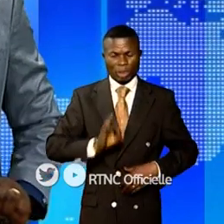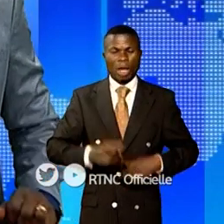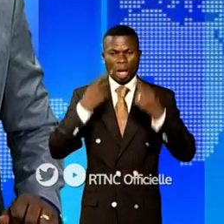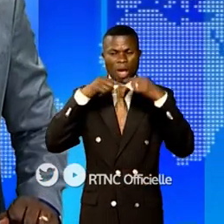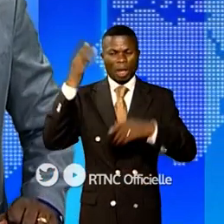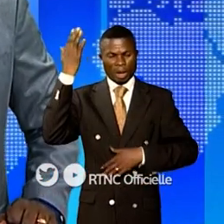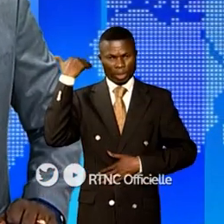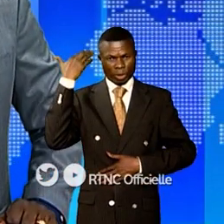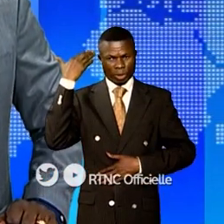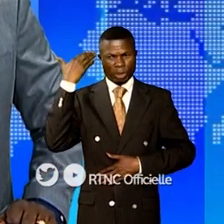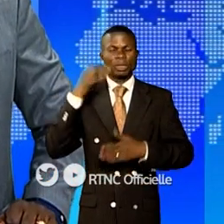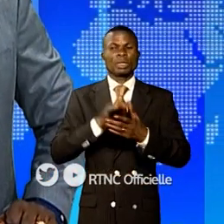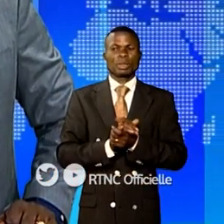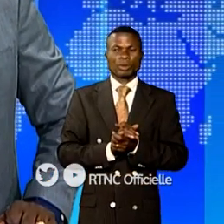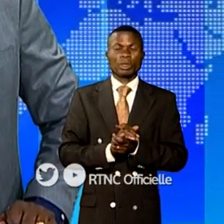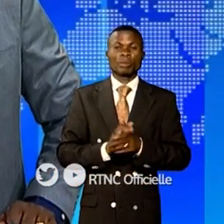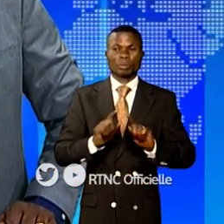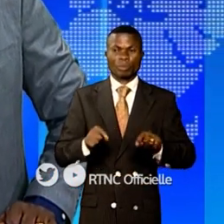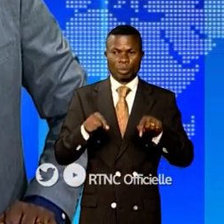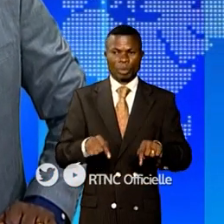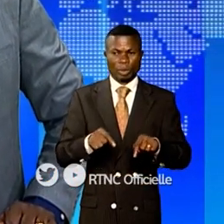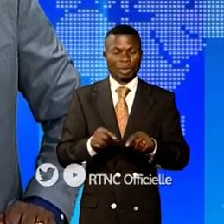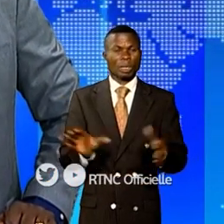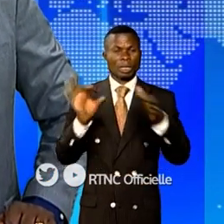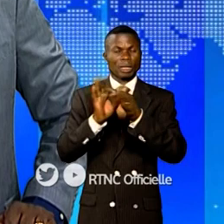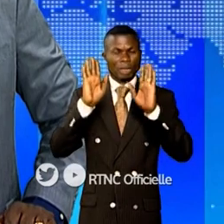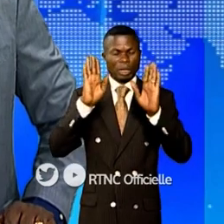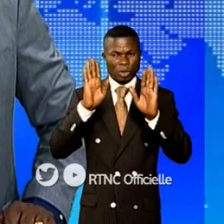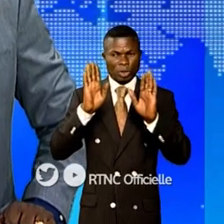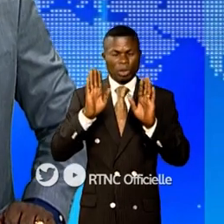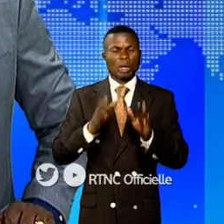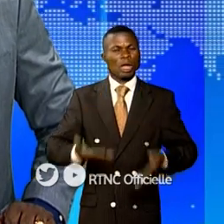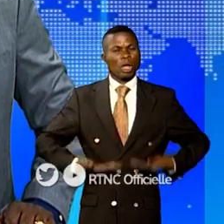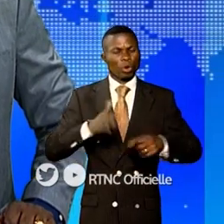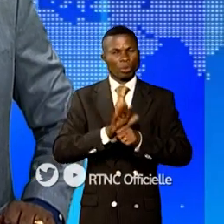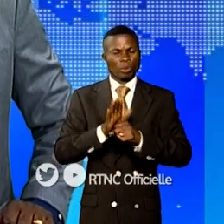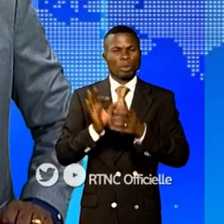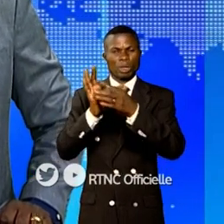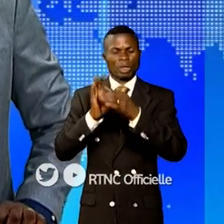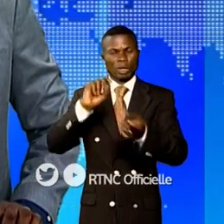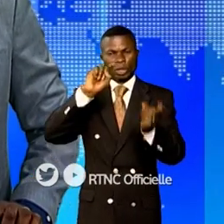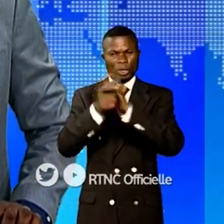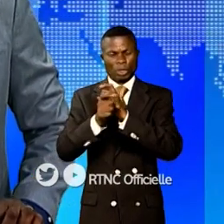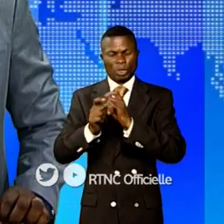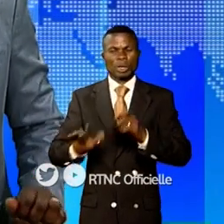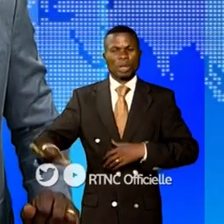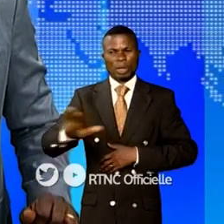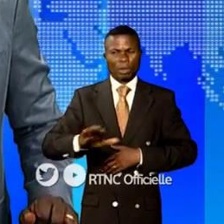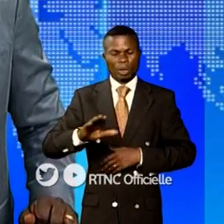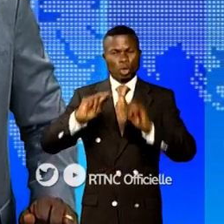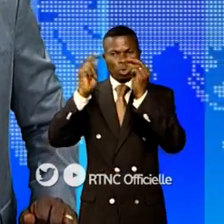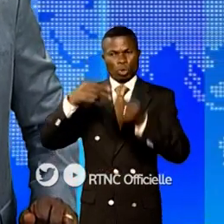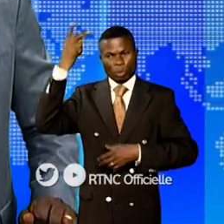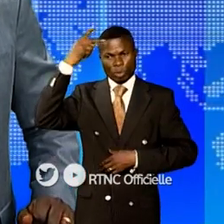la République, Félix-Antoine Tshisekedi Tshilombo. Eh bien, cette union sacrée a été fort saluée par l'Alliance pour la réforme de la République, partie chère